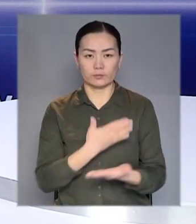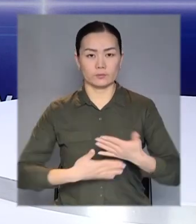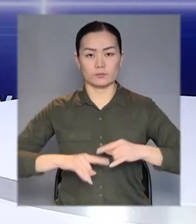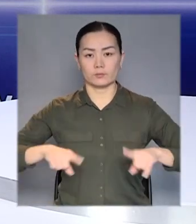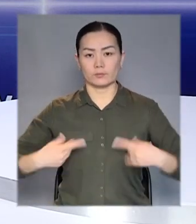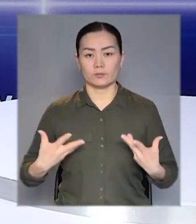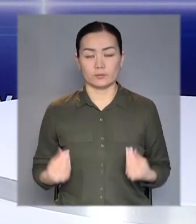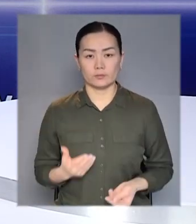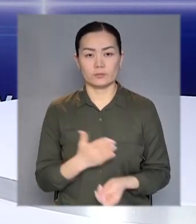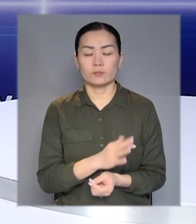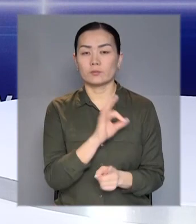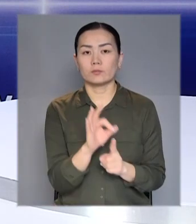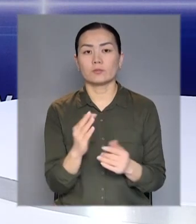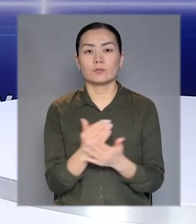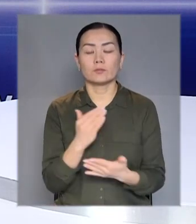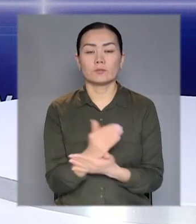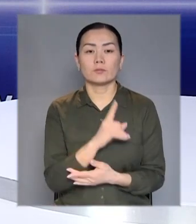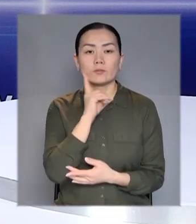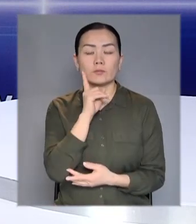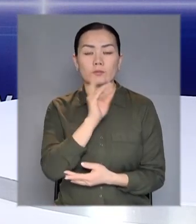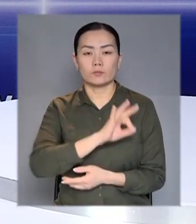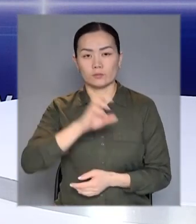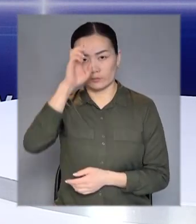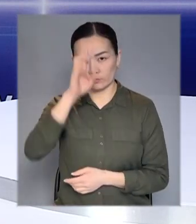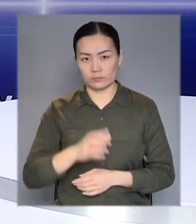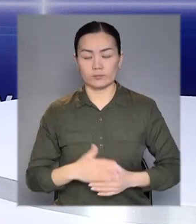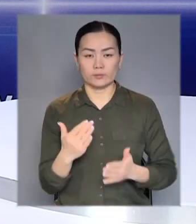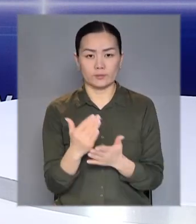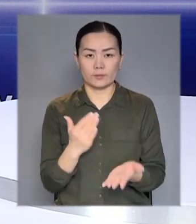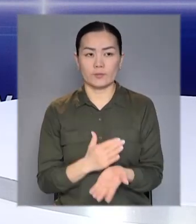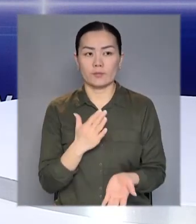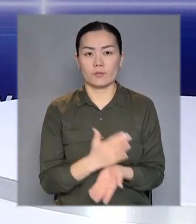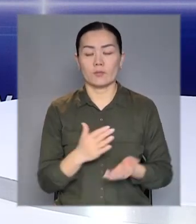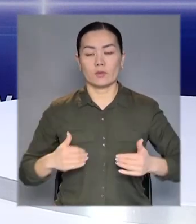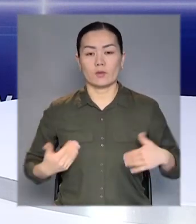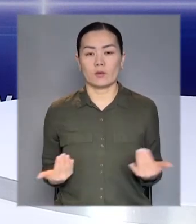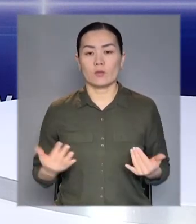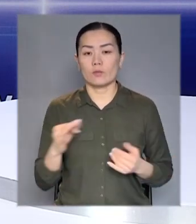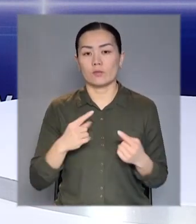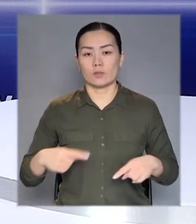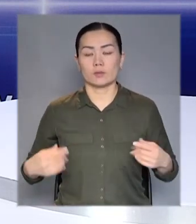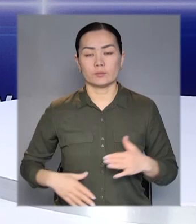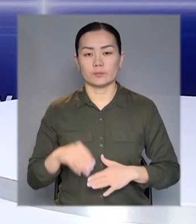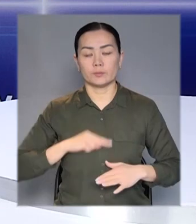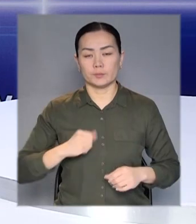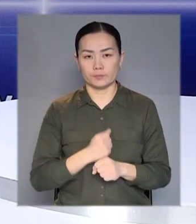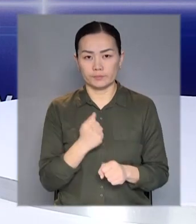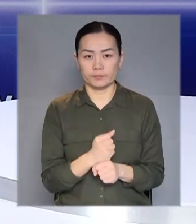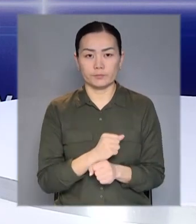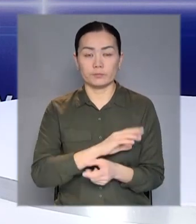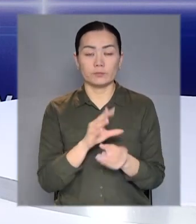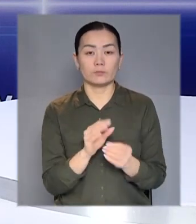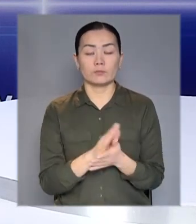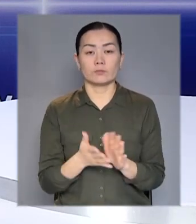общественного развития. Его цель – информирование молодежи о государственных программах и консультирование по различным направлениям. В